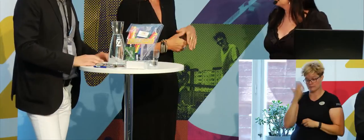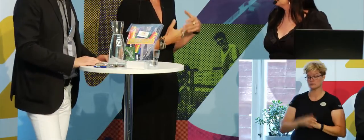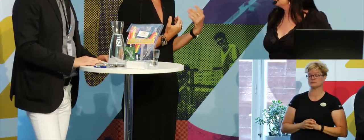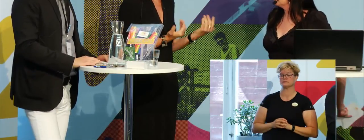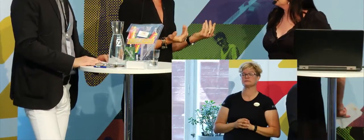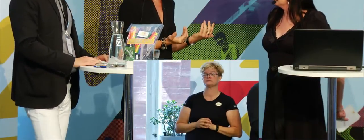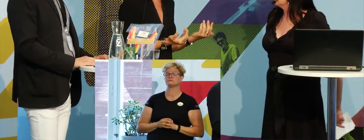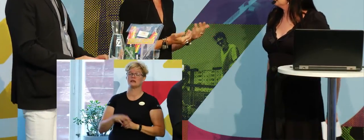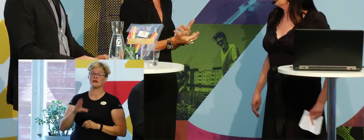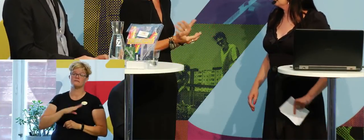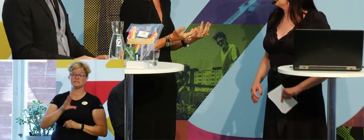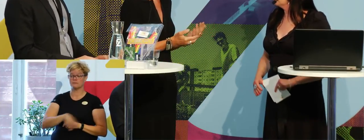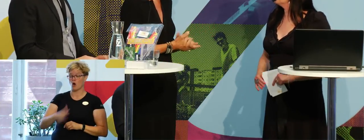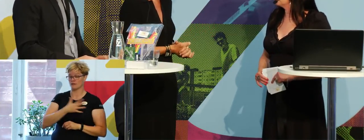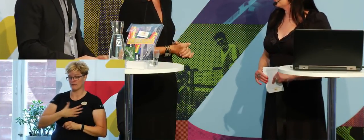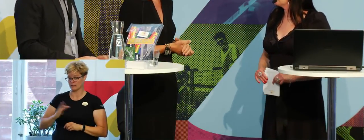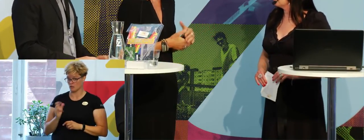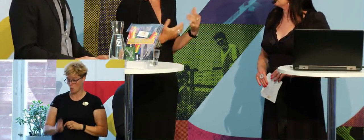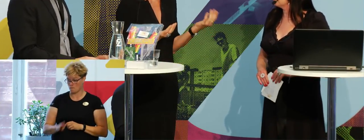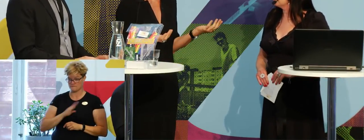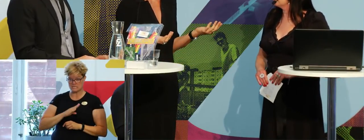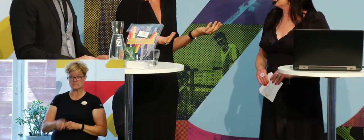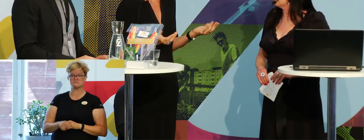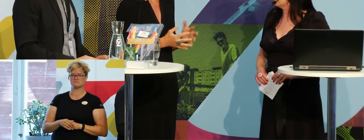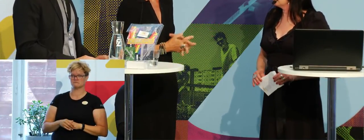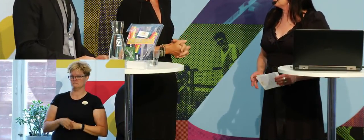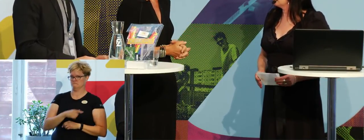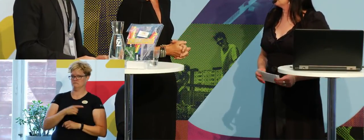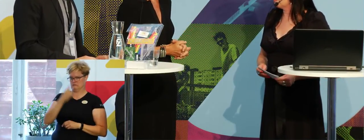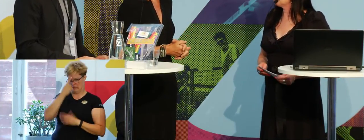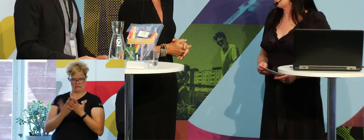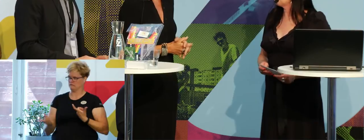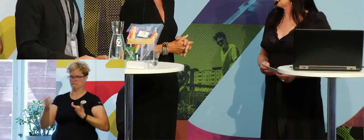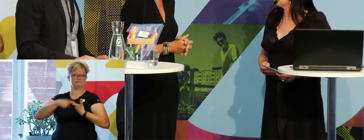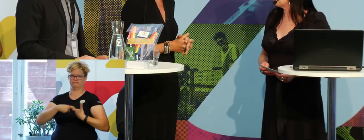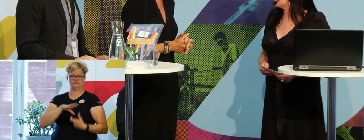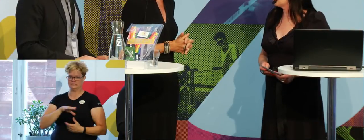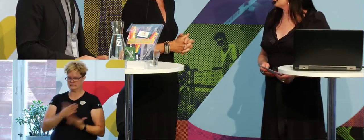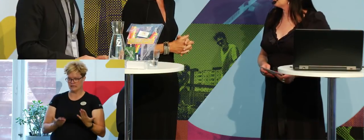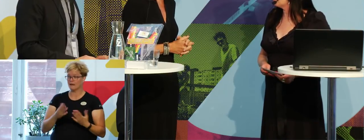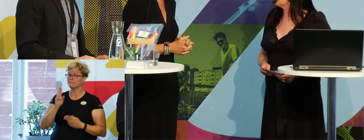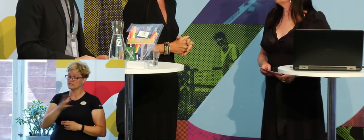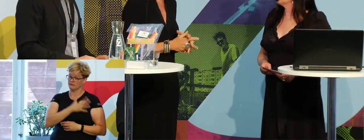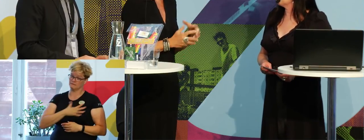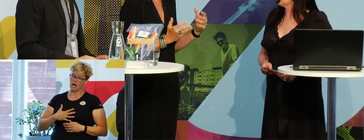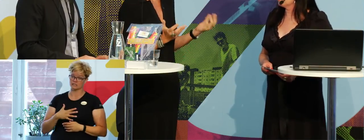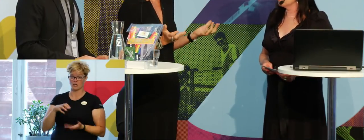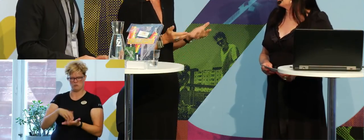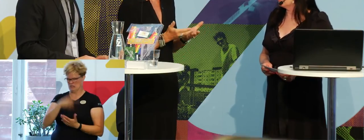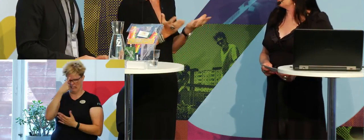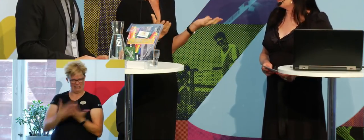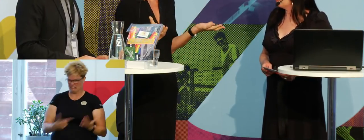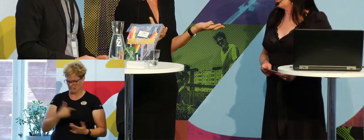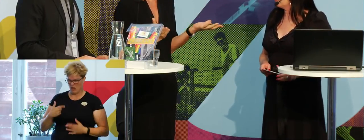Där finns barnfattigdom, vilket man ju naturligtvis inte alls tänker sig. Det är en ganska fattig kommun, det tänker man ju inte